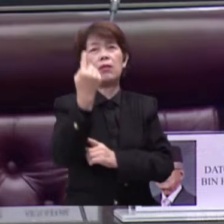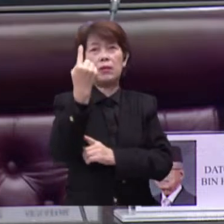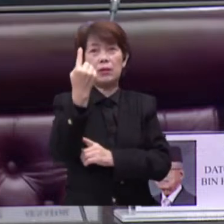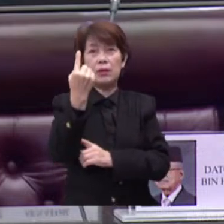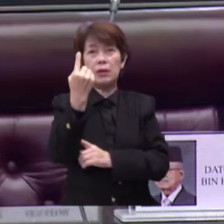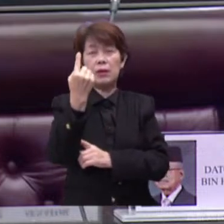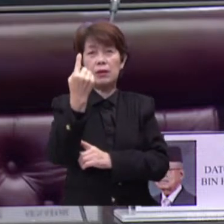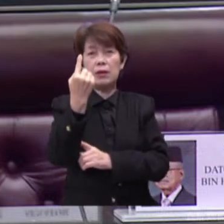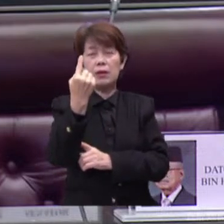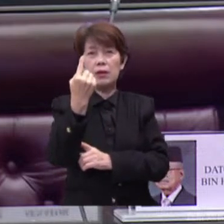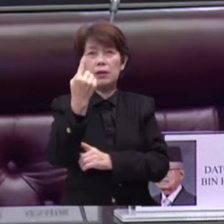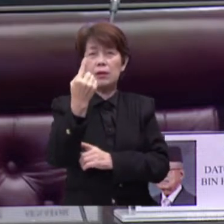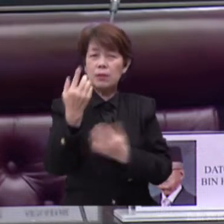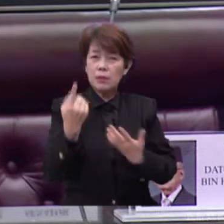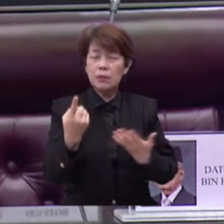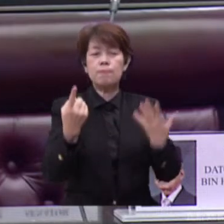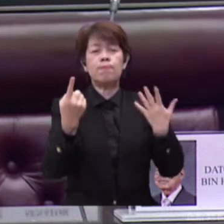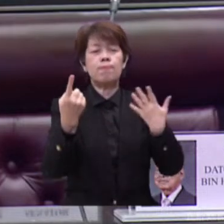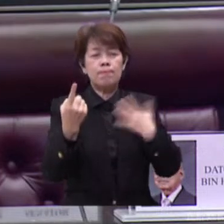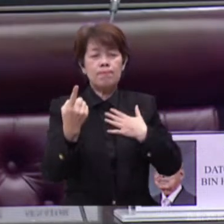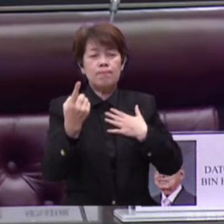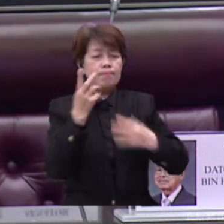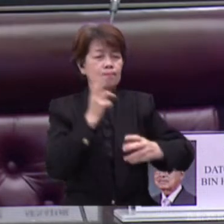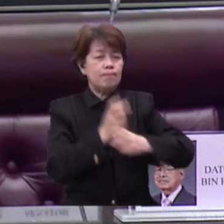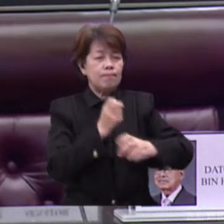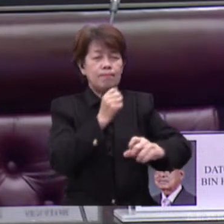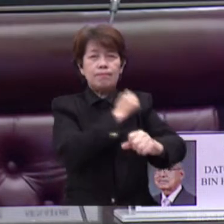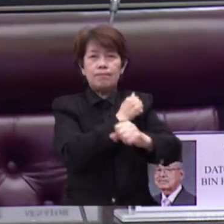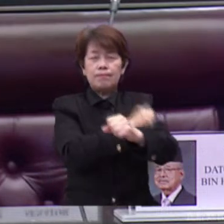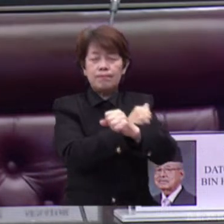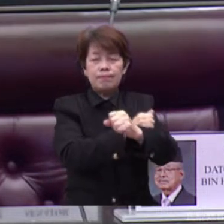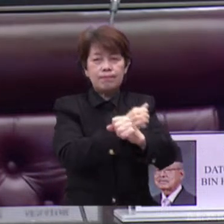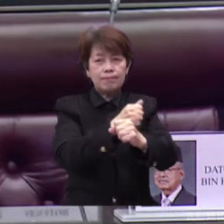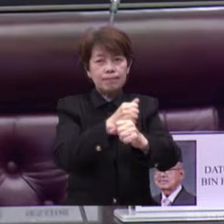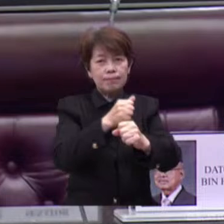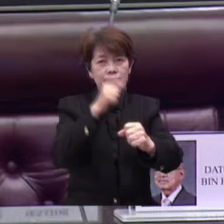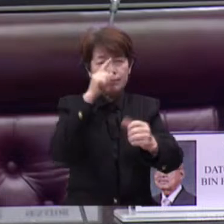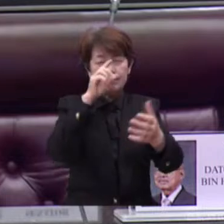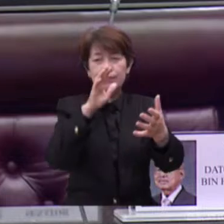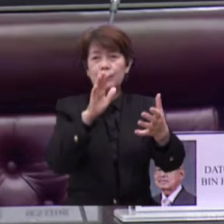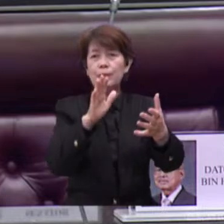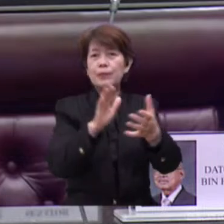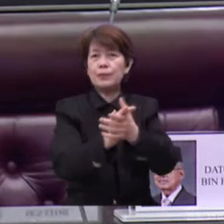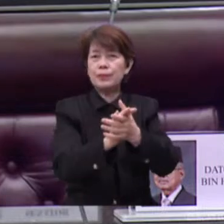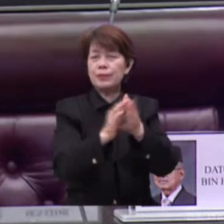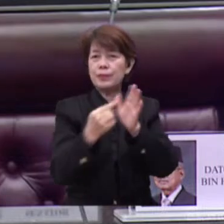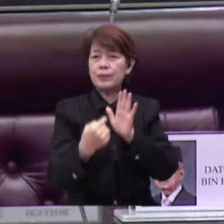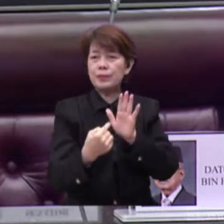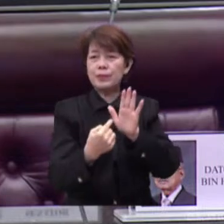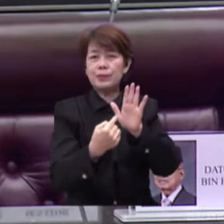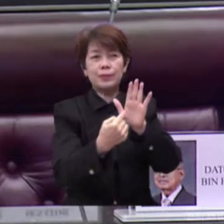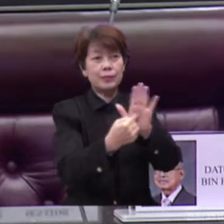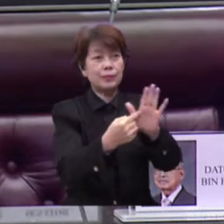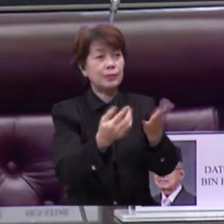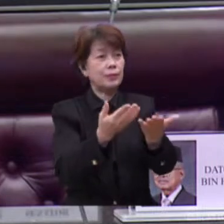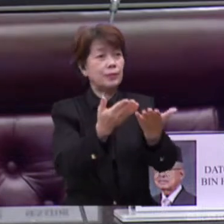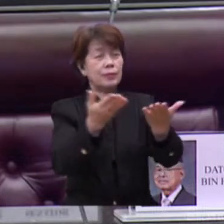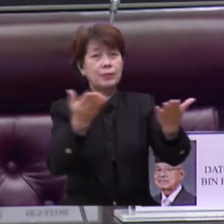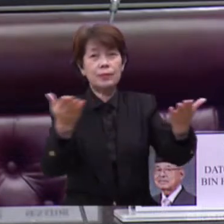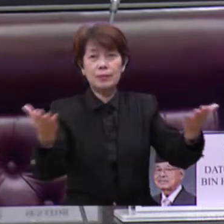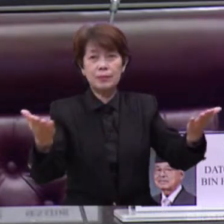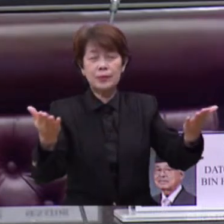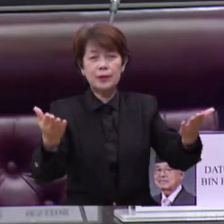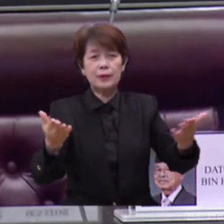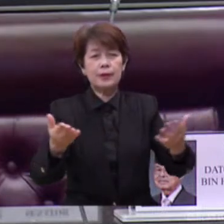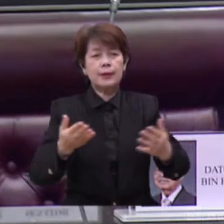kesabaran dia berpuluh tahun dengan contoh untuk ditunjukkan kepada manusia sepanjang Dia